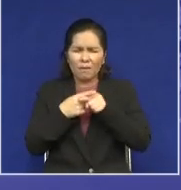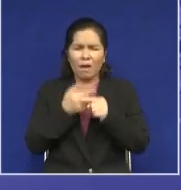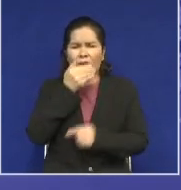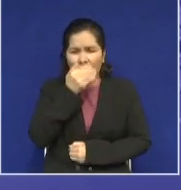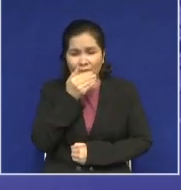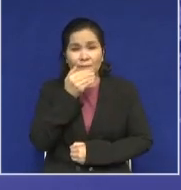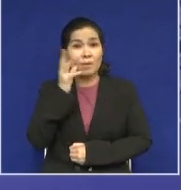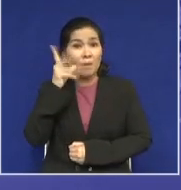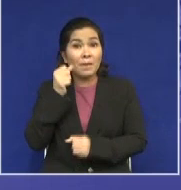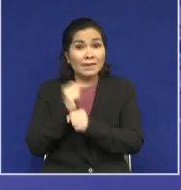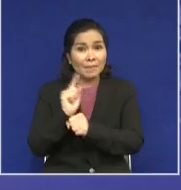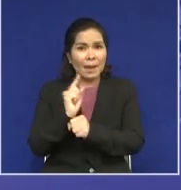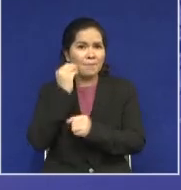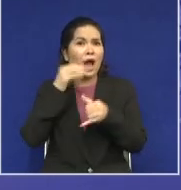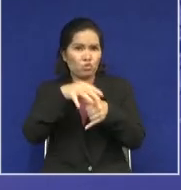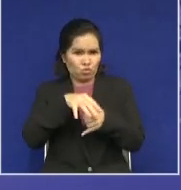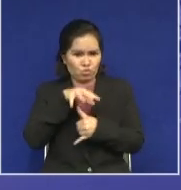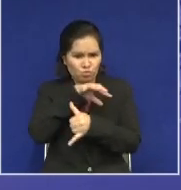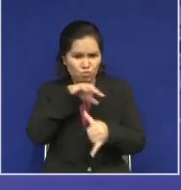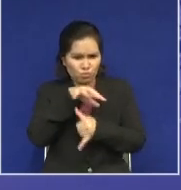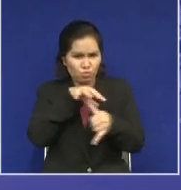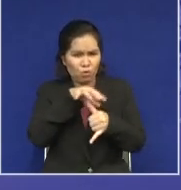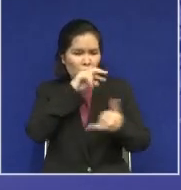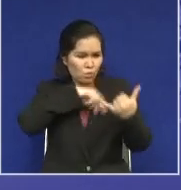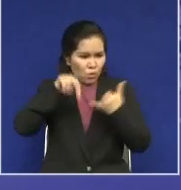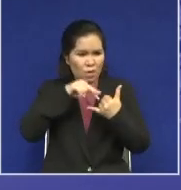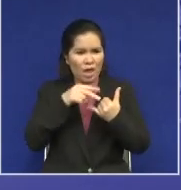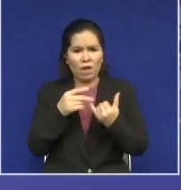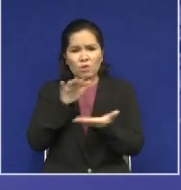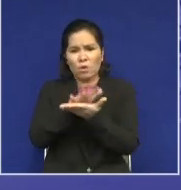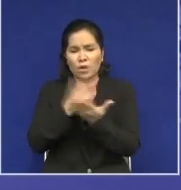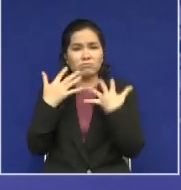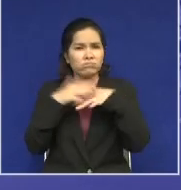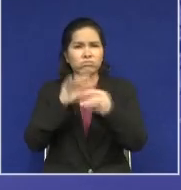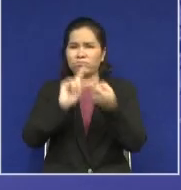ก็ควรจะให้หยุดแล้วก็พักรักษาตัวอยู่ที่บ้านไม่ควรจะให้ไปโรงเรียนนะคะ